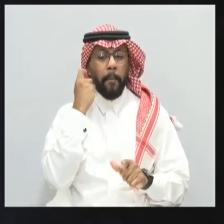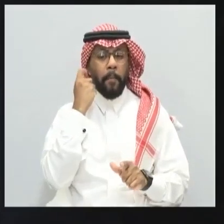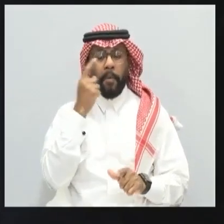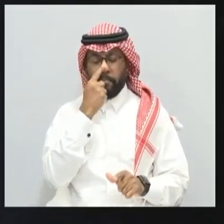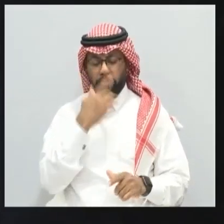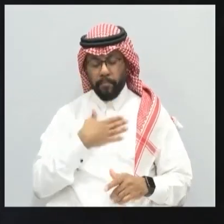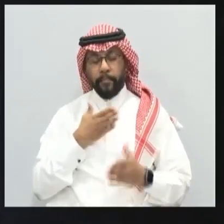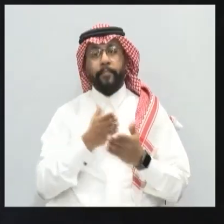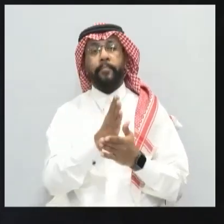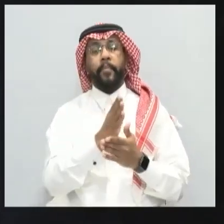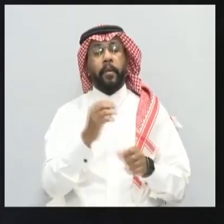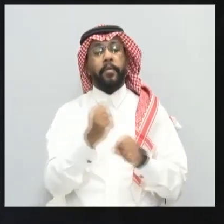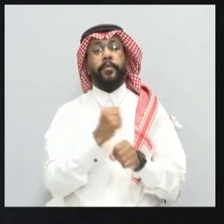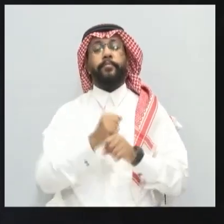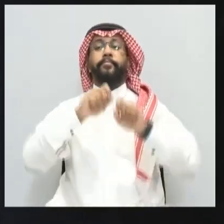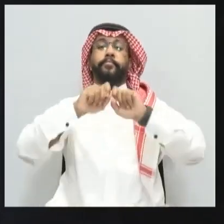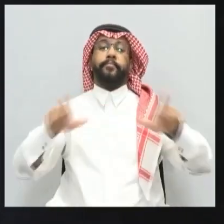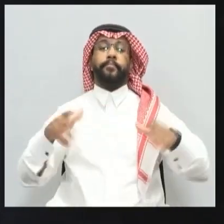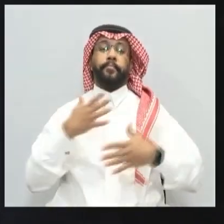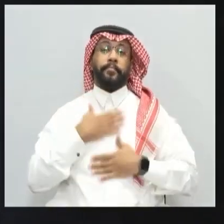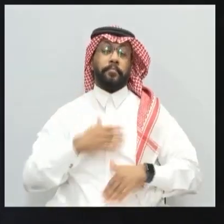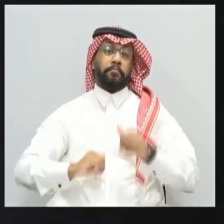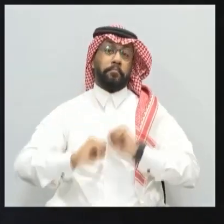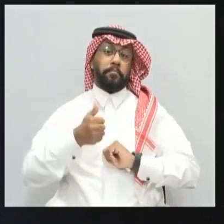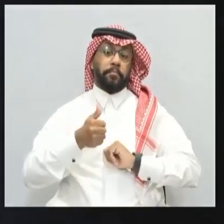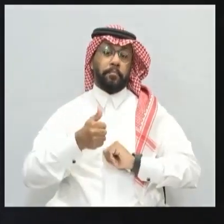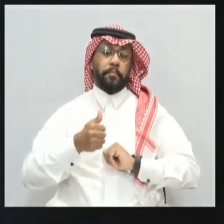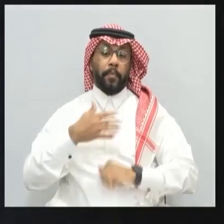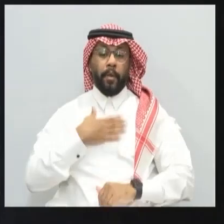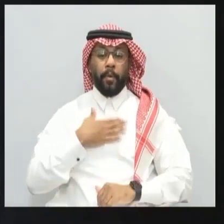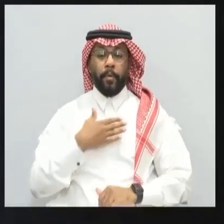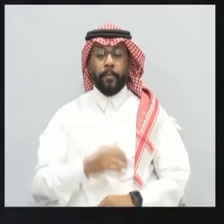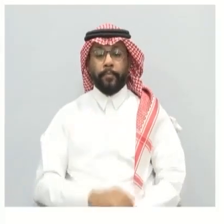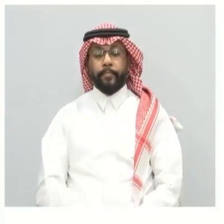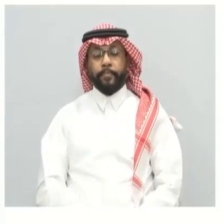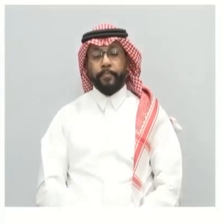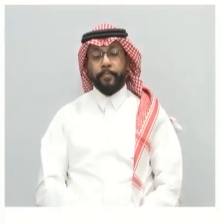فعال وتعطي انطباع جيد عنك ومتميز في المقابله